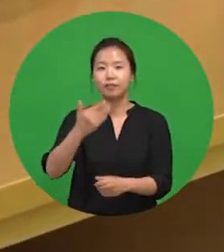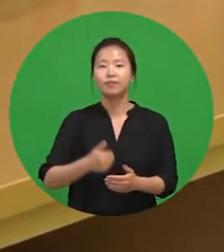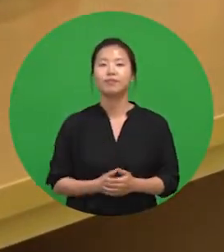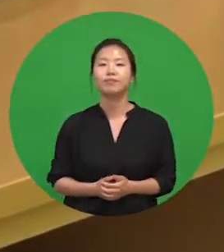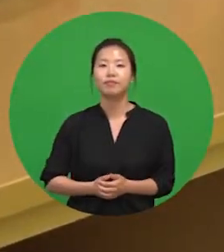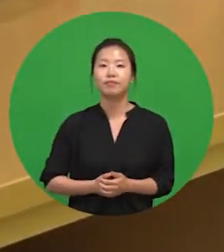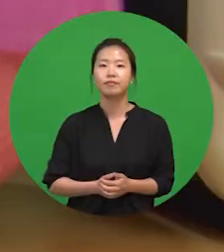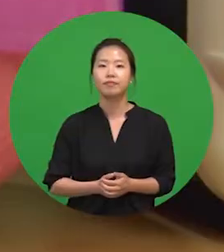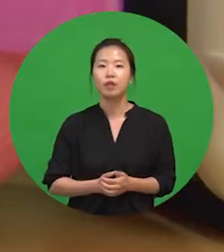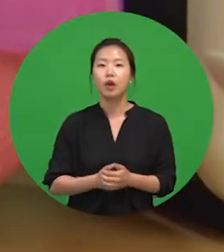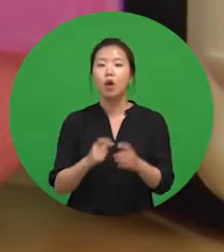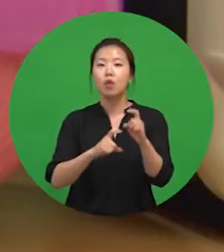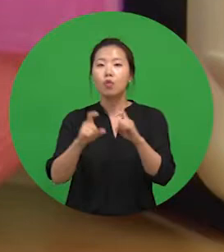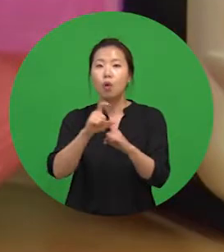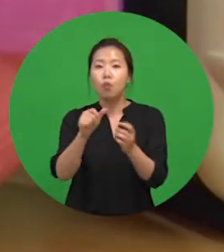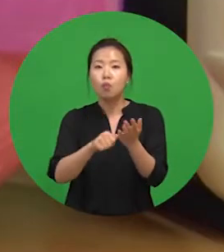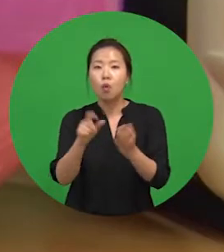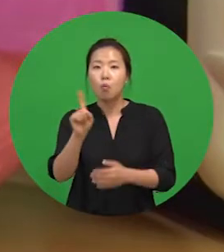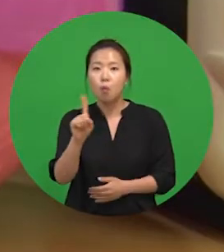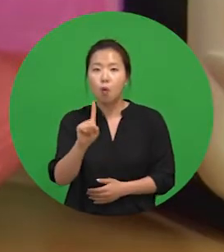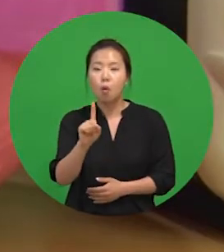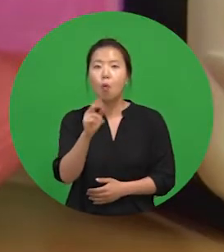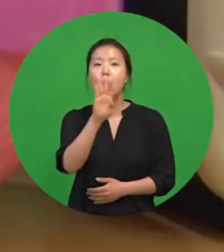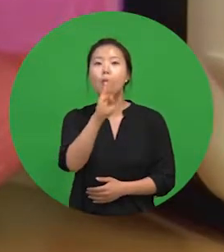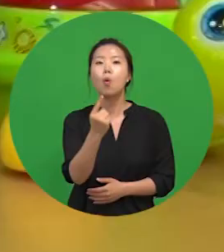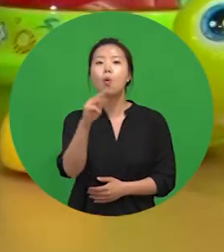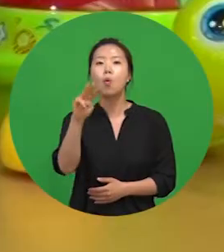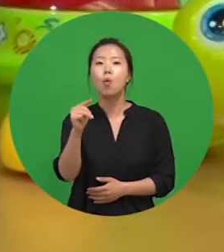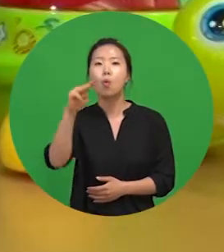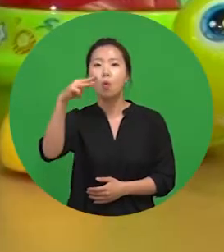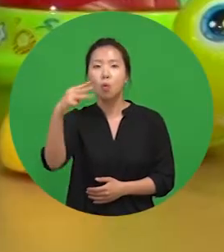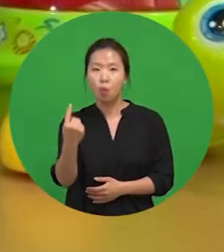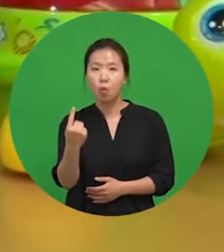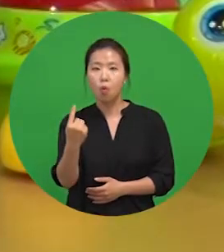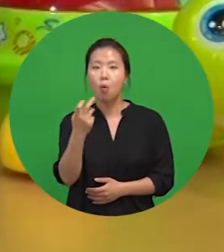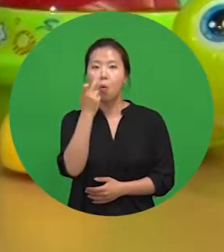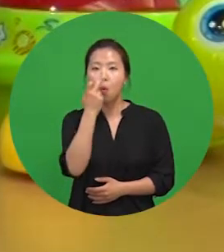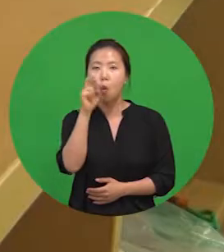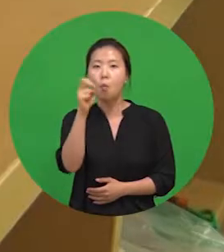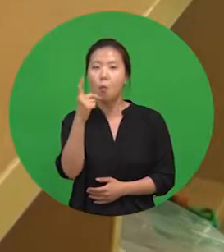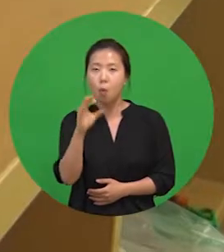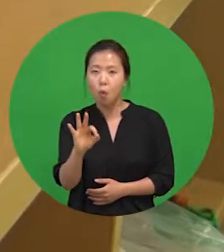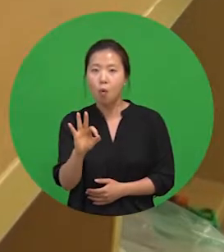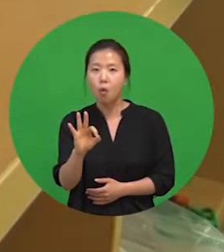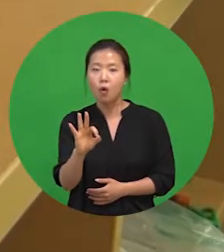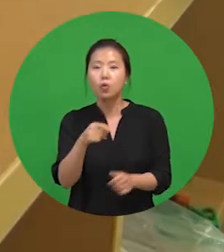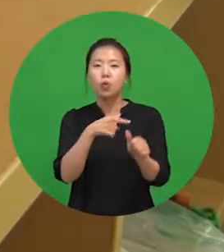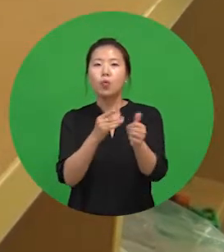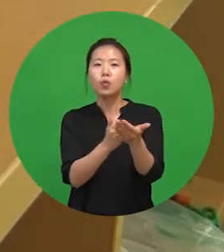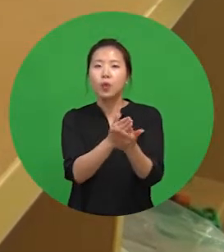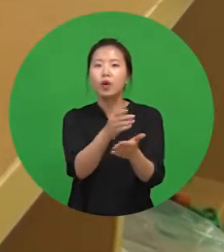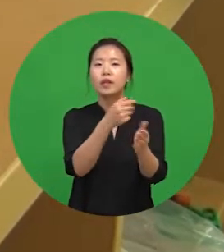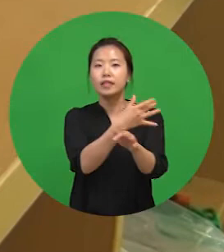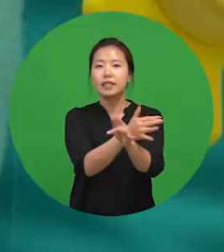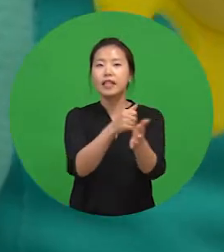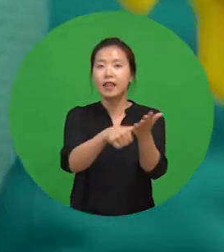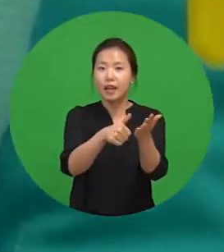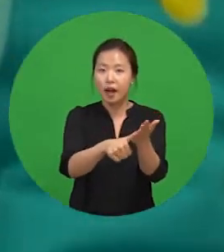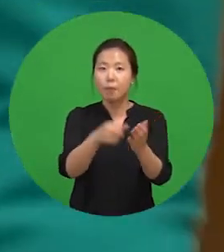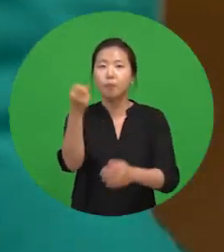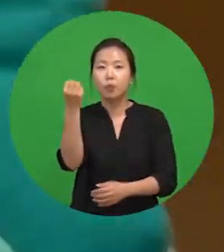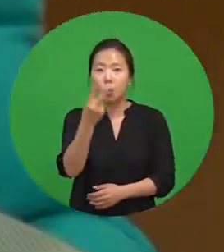구비했습니다. 이번에 추가된 장난감은 뽀로로 펜과 코코몽 펜, 뽀로로 한글 박사 등 교육용